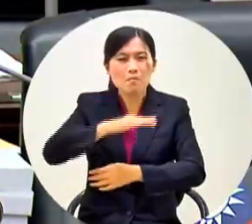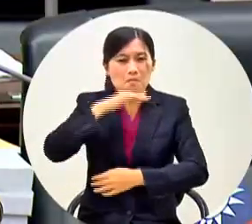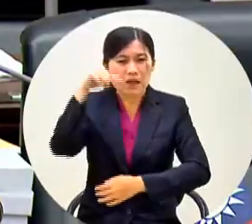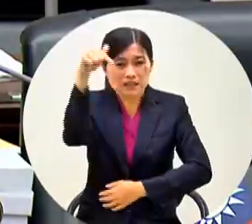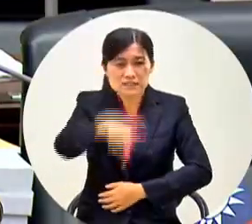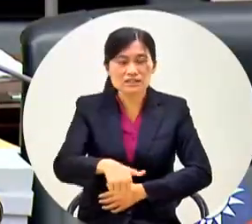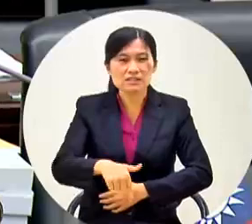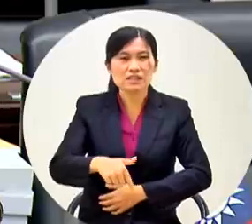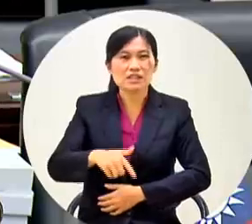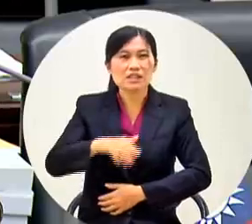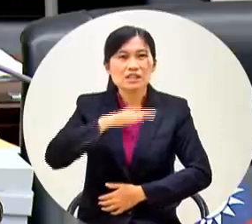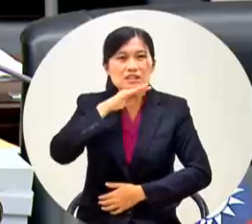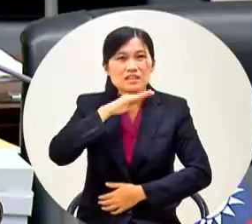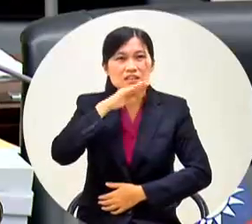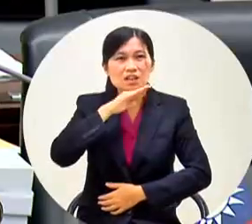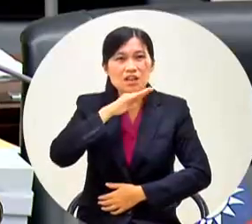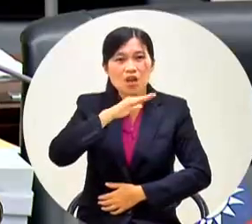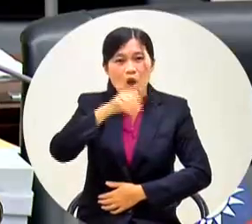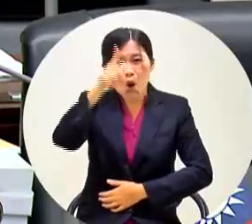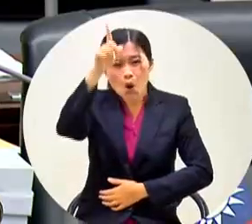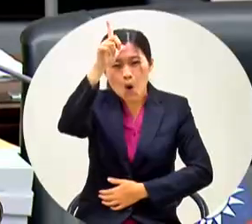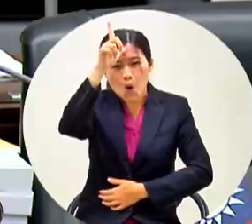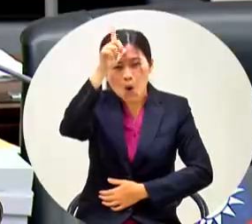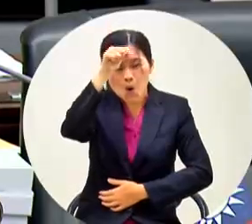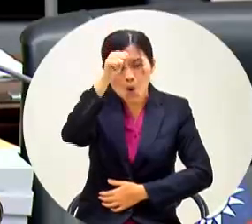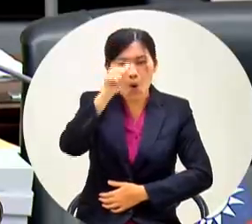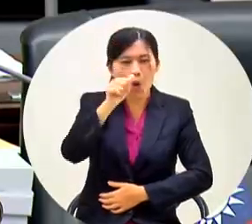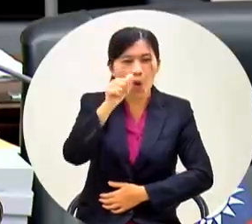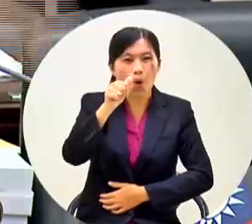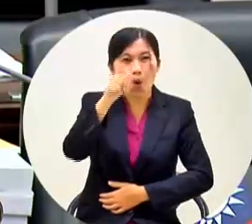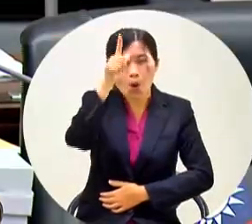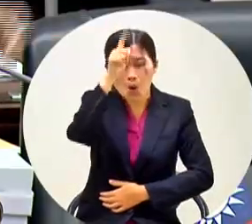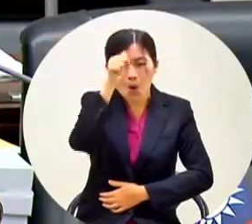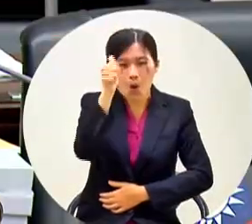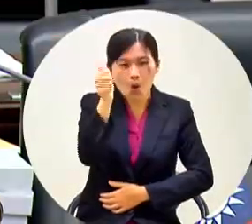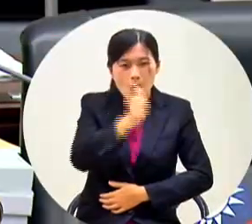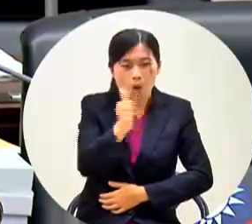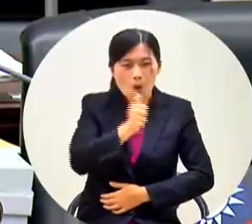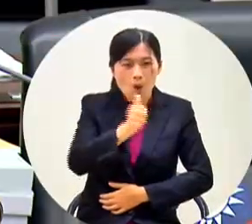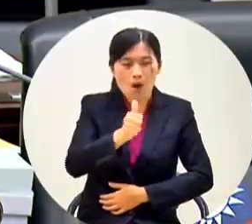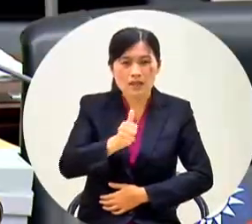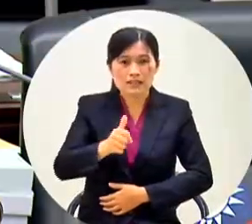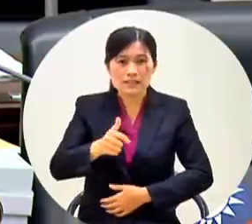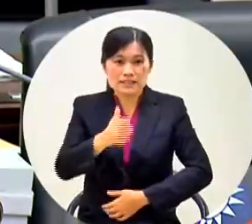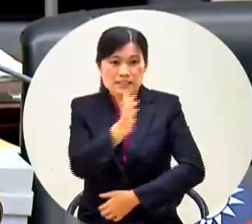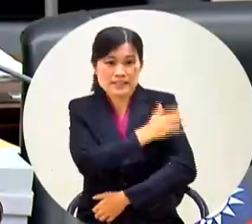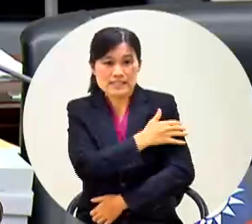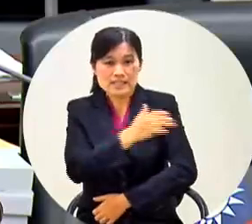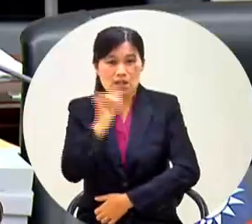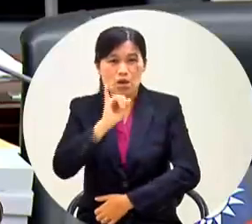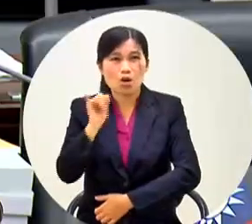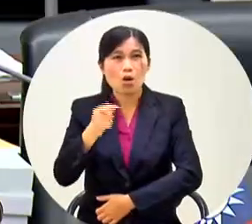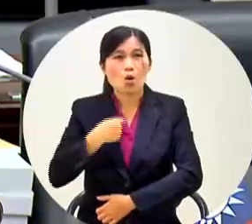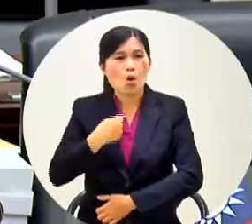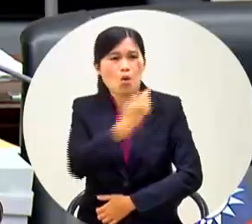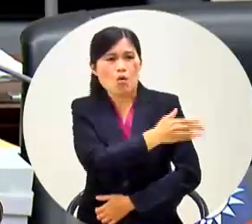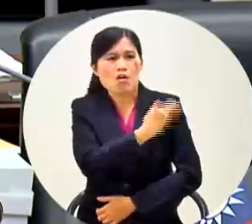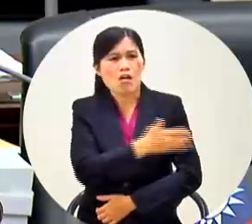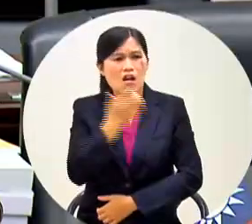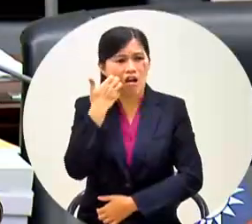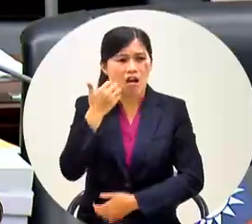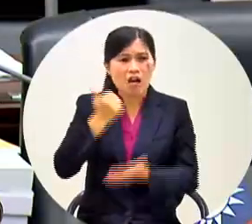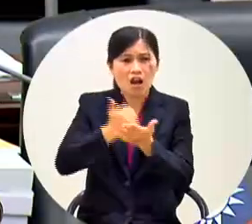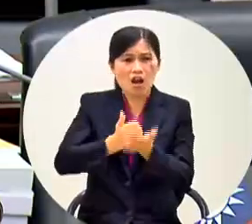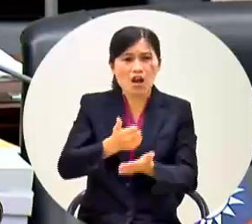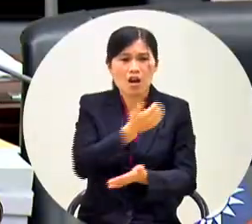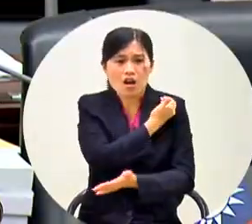选人跟我们的黄俊英跟陈菊竞选，我也不知道谁会当选啊。我说要求，即便是民进